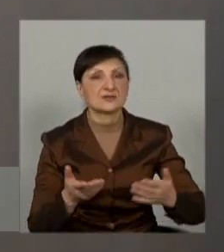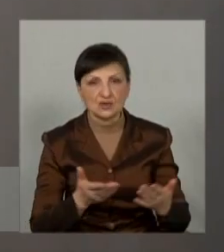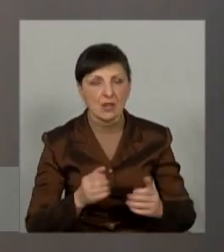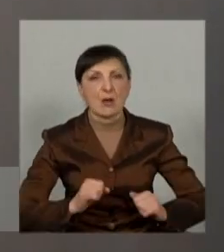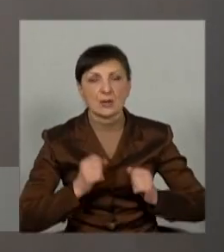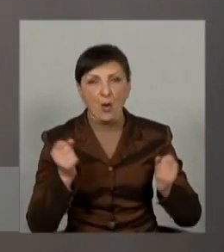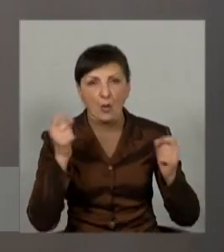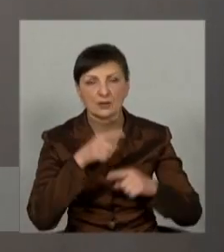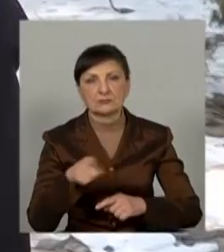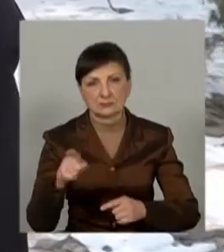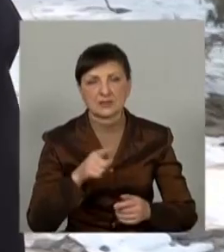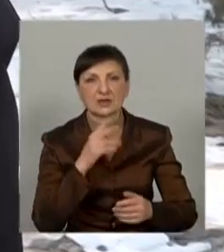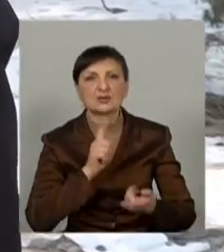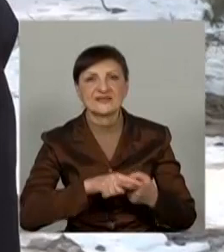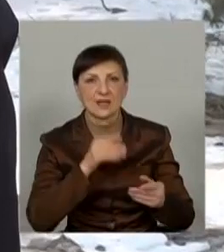попытались объяснить тепловики.